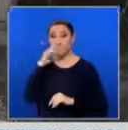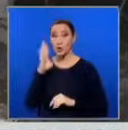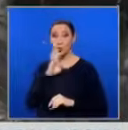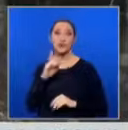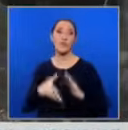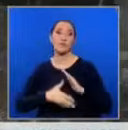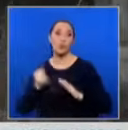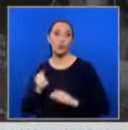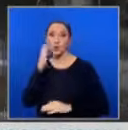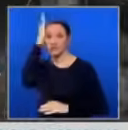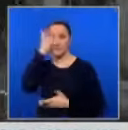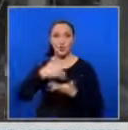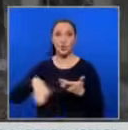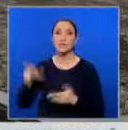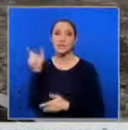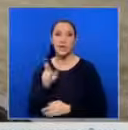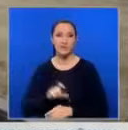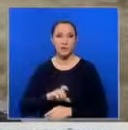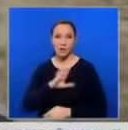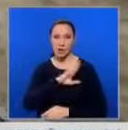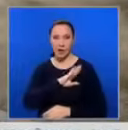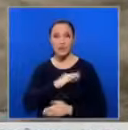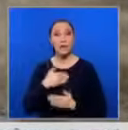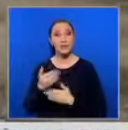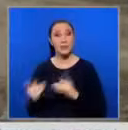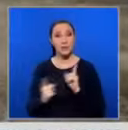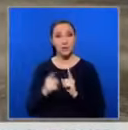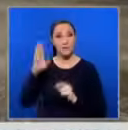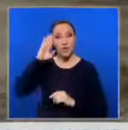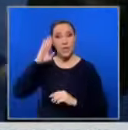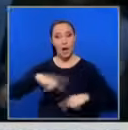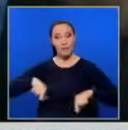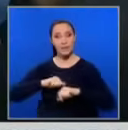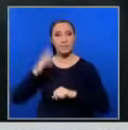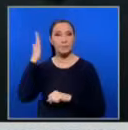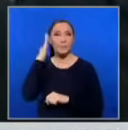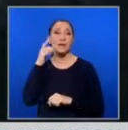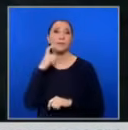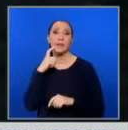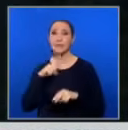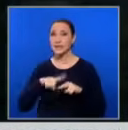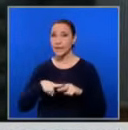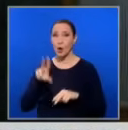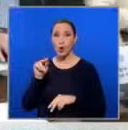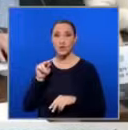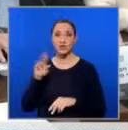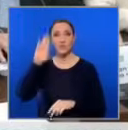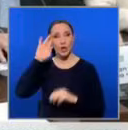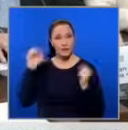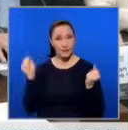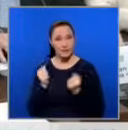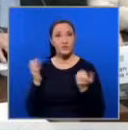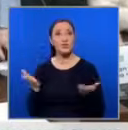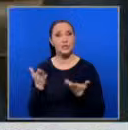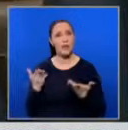от северната част на ивицата Газа. След среща на военния кабинет, премиерът Бенямин Нетаняху заяви, че военните действия ще